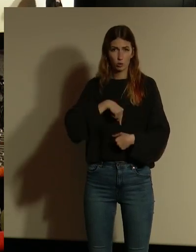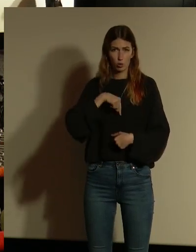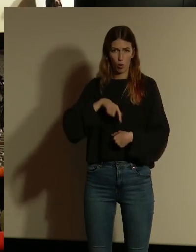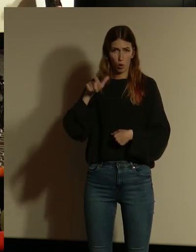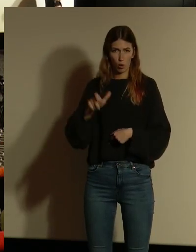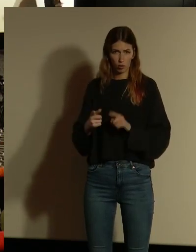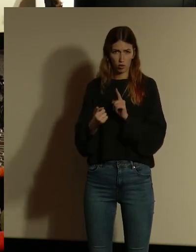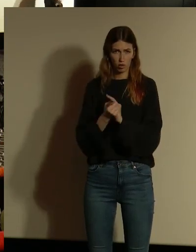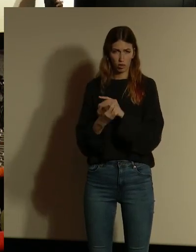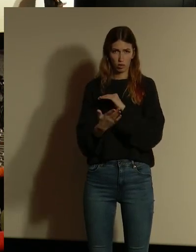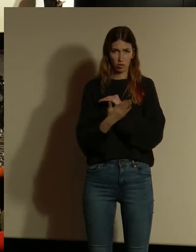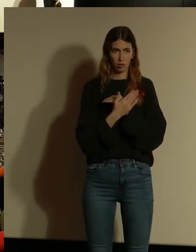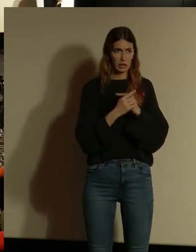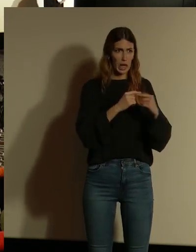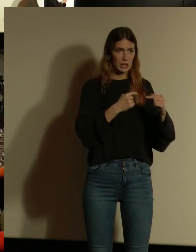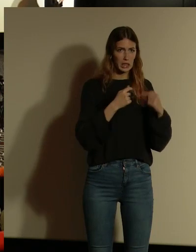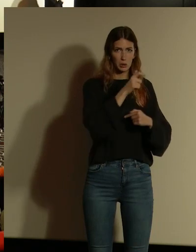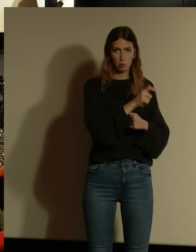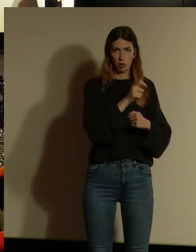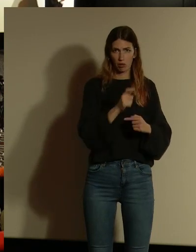käima ja mitte kiusajad.